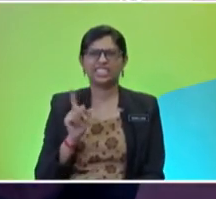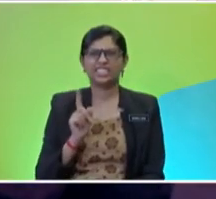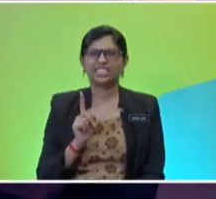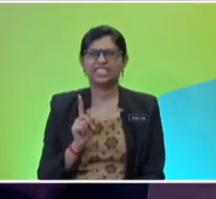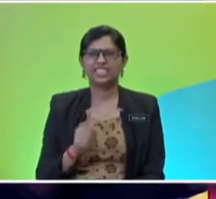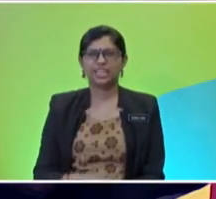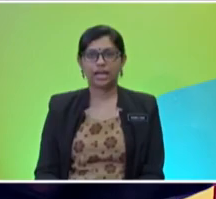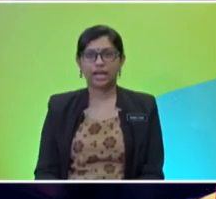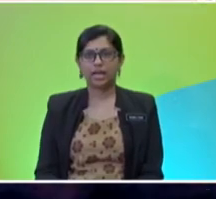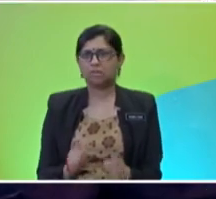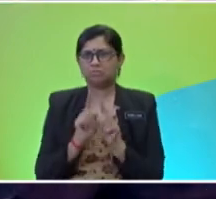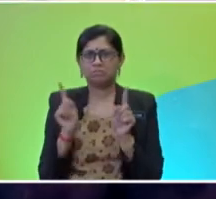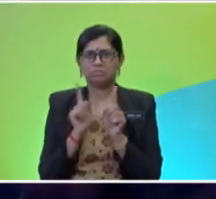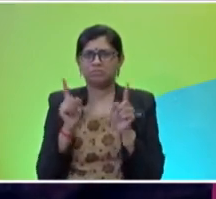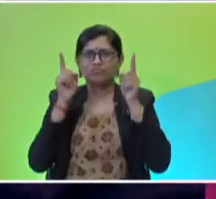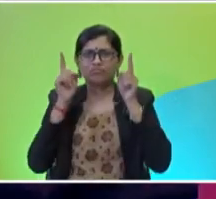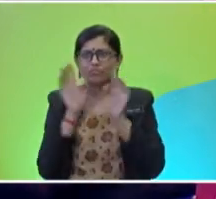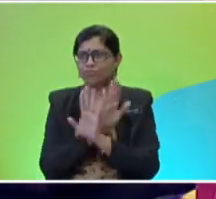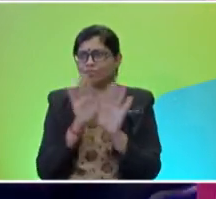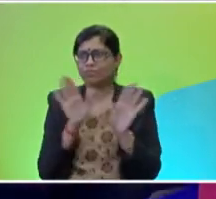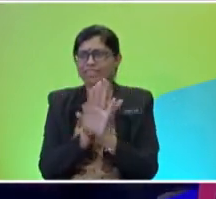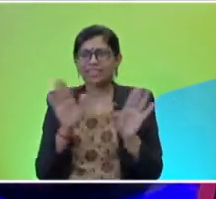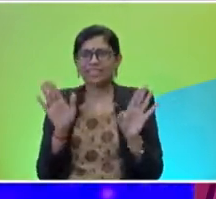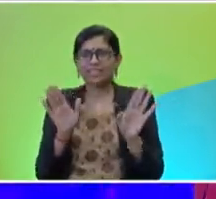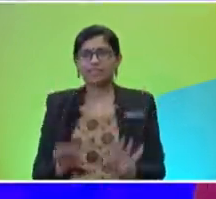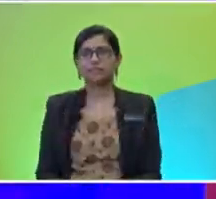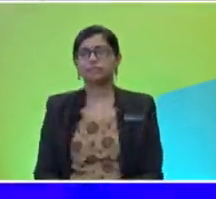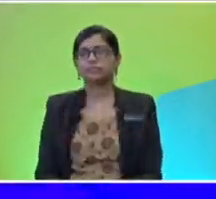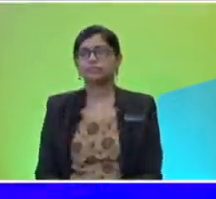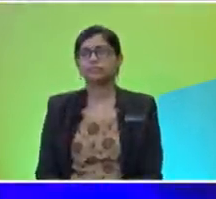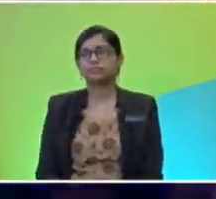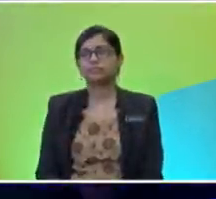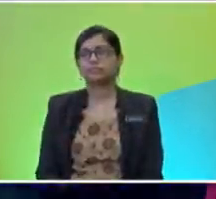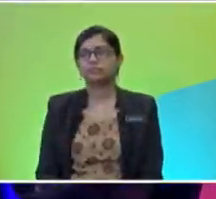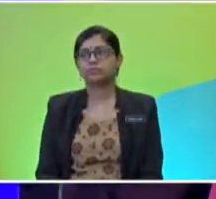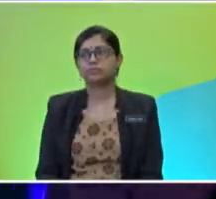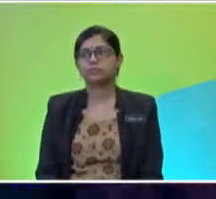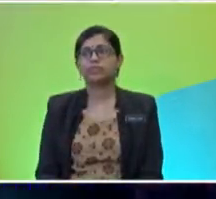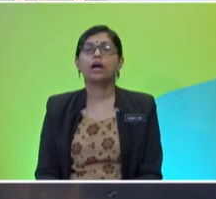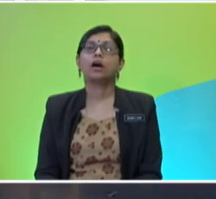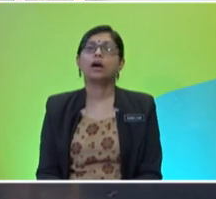Tali kita bawa keluar ke depan macam ni. Nampak tak kenapa tak boleh? Tak kemas cikgu. Lari-lari piup.